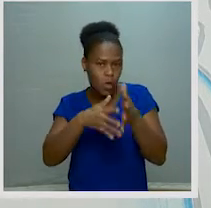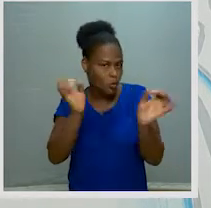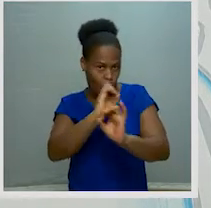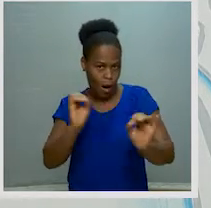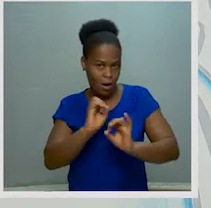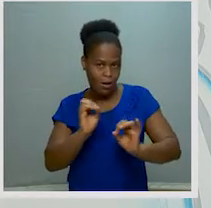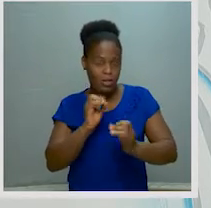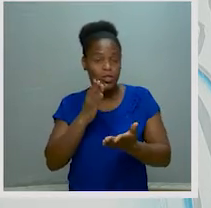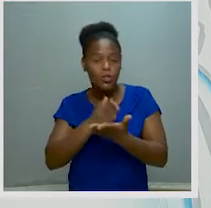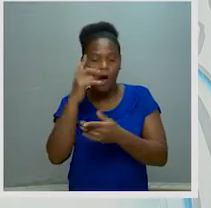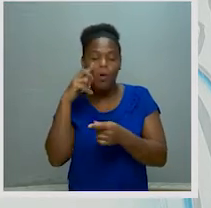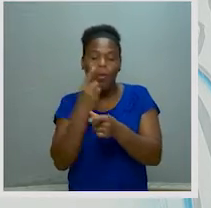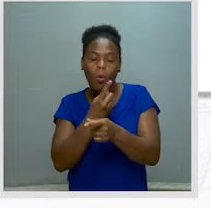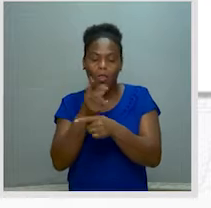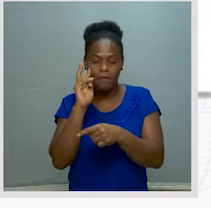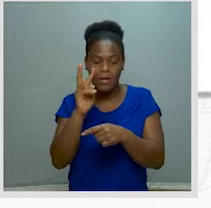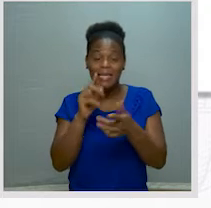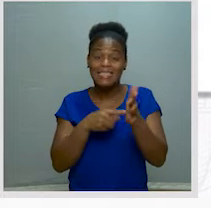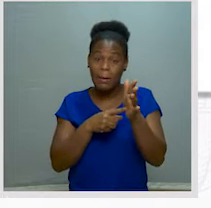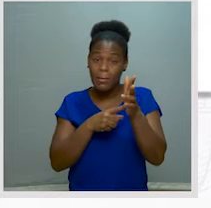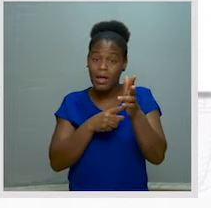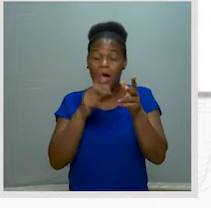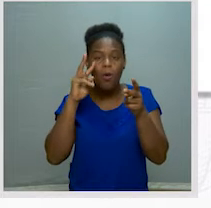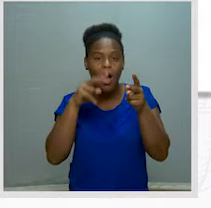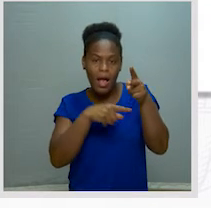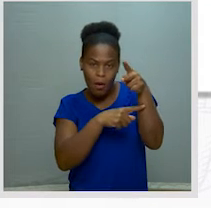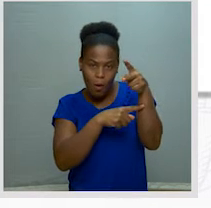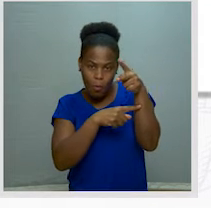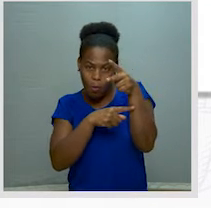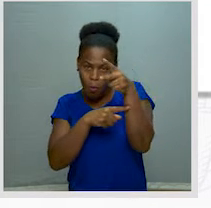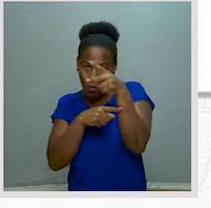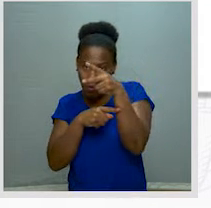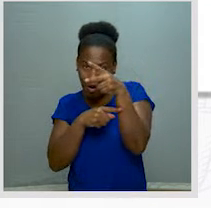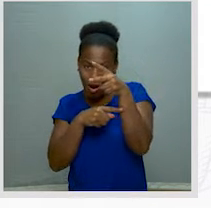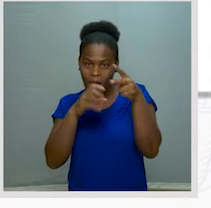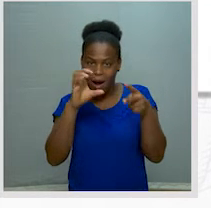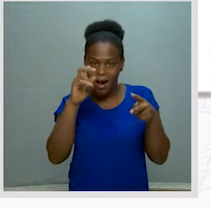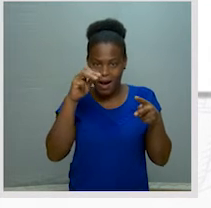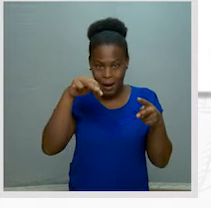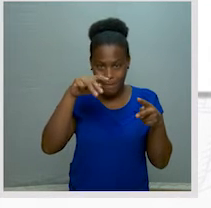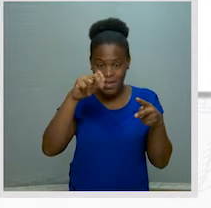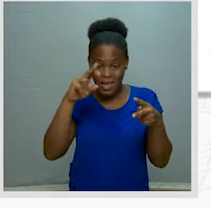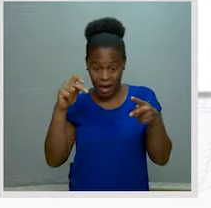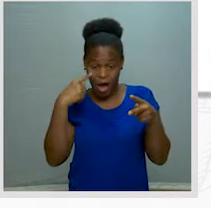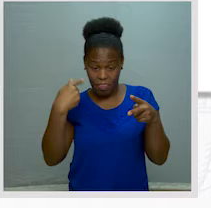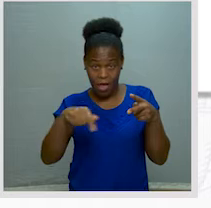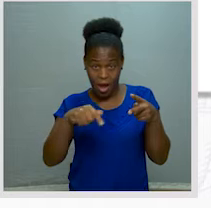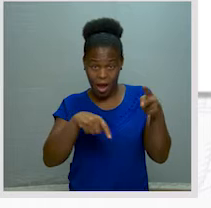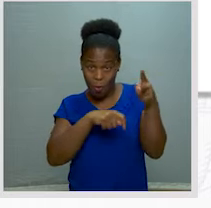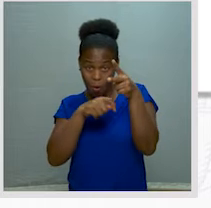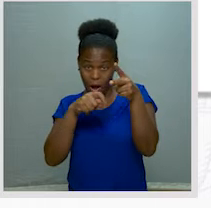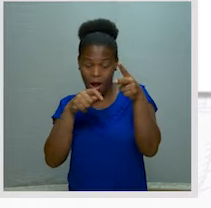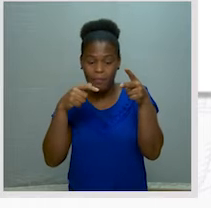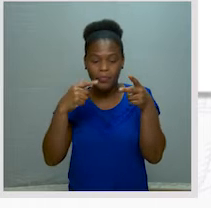bon? Vous avez les éléments là. Vous avez une caméra. Est-ce que vous voyez sur le reportage